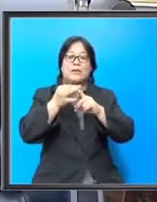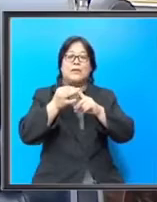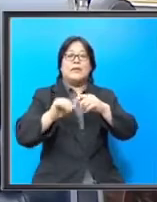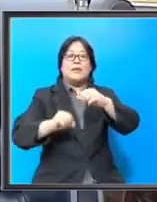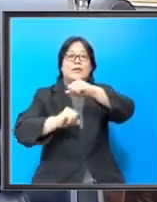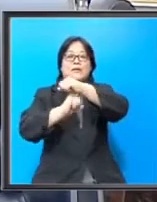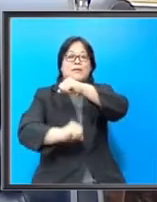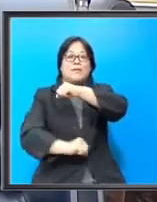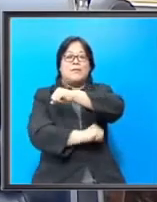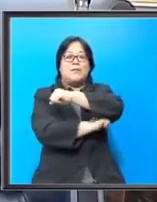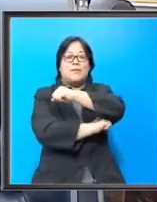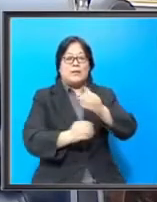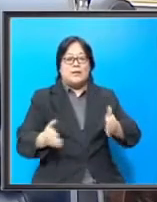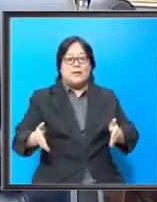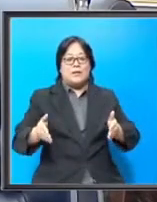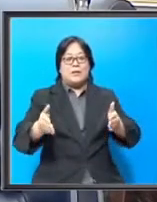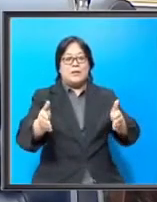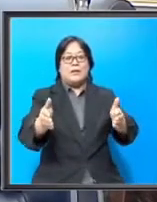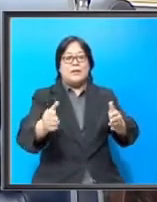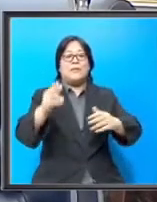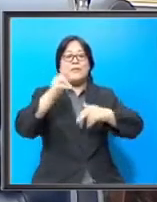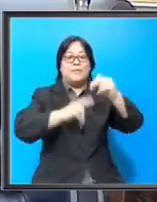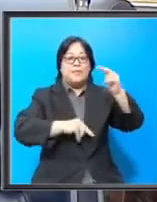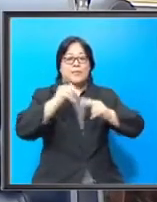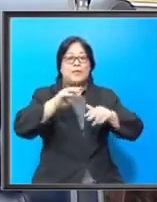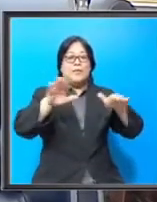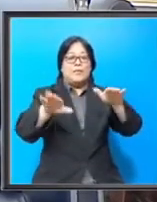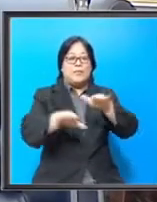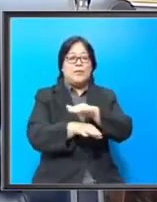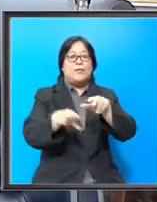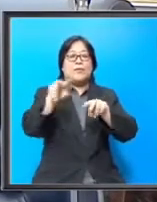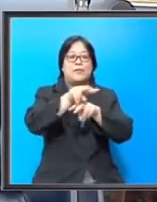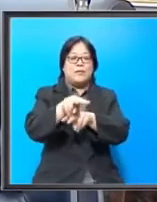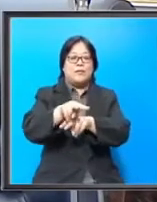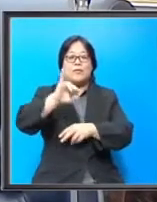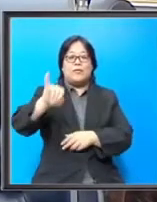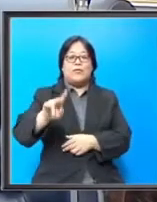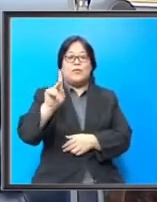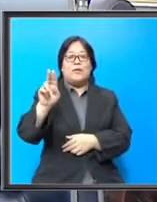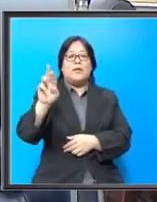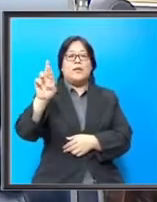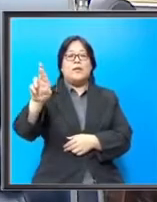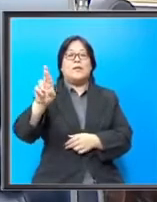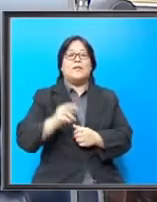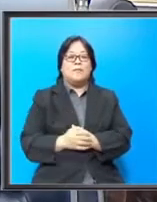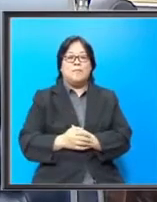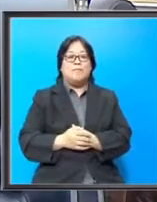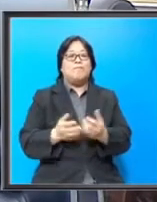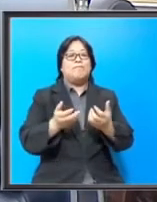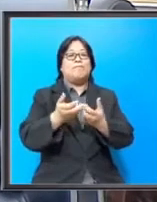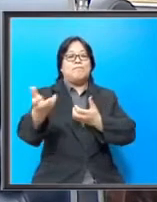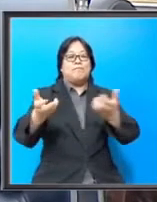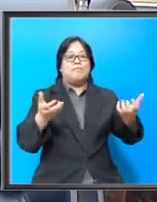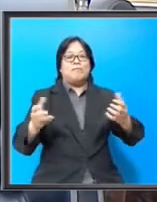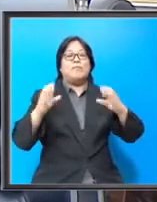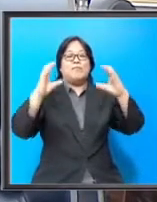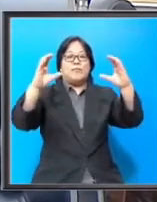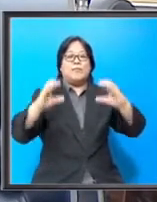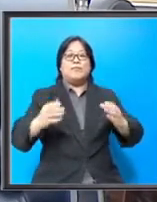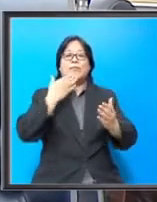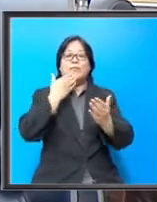Evra Jalan bangunan di bawah silia anjeg ia ini dia Gas secara